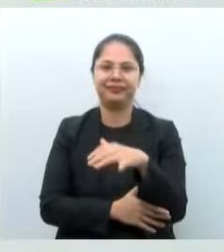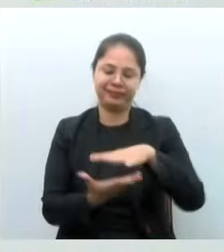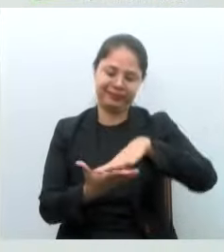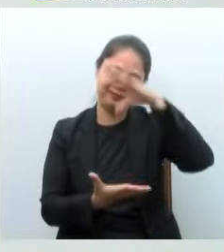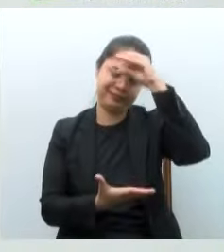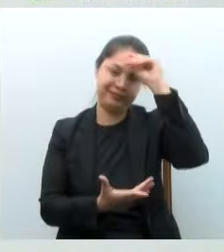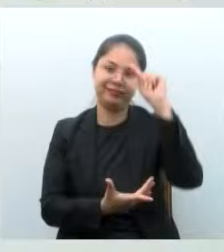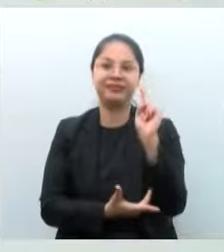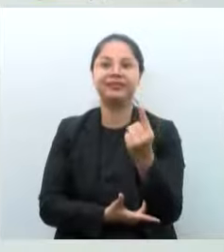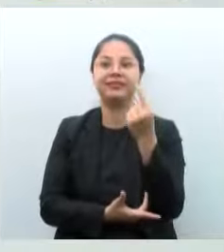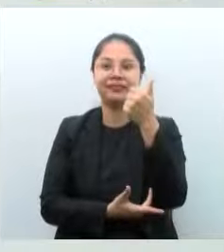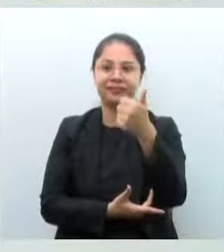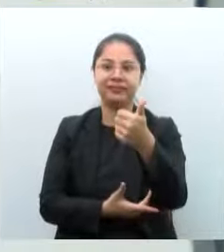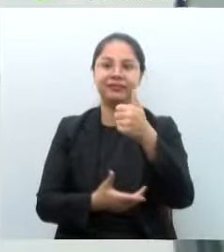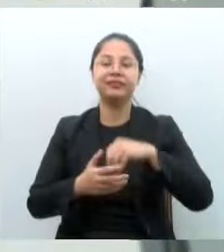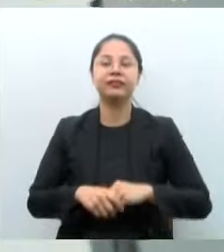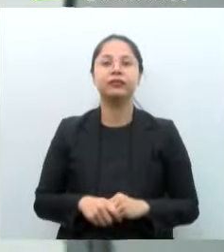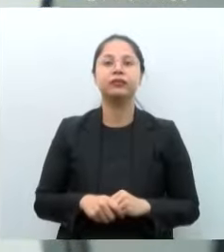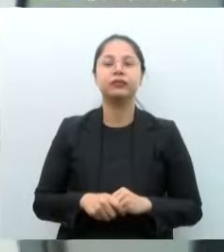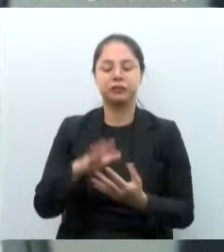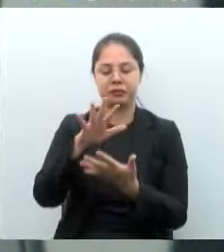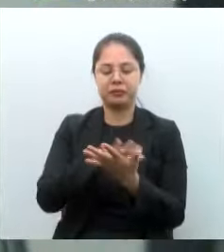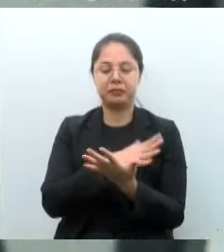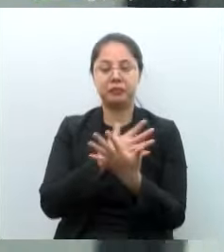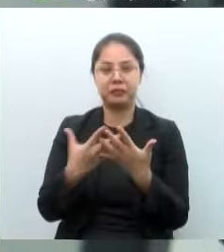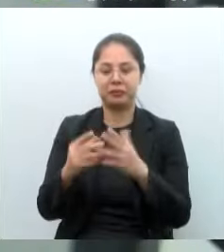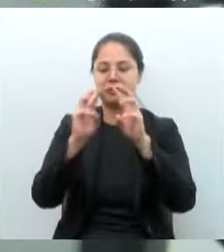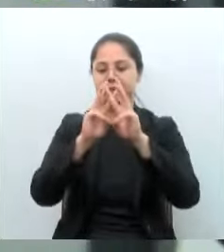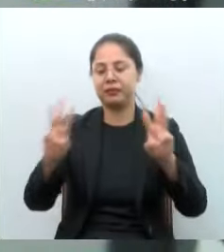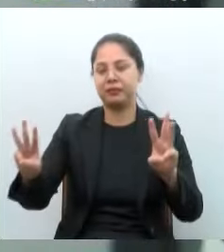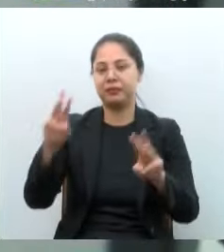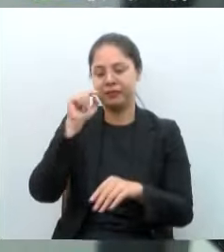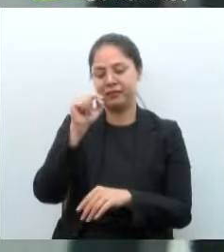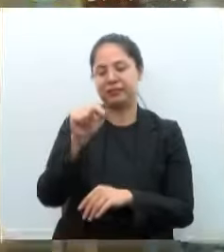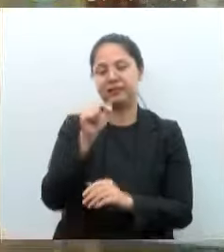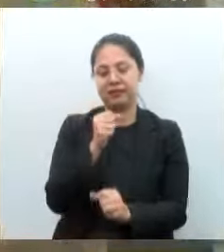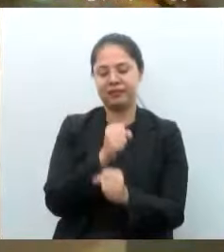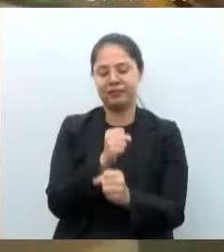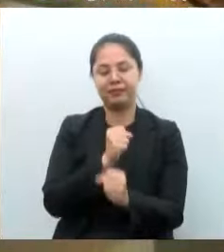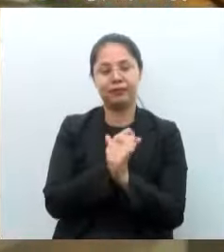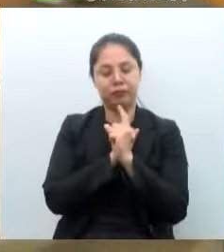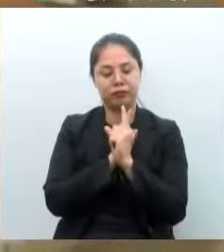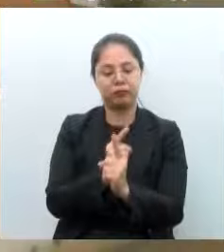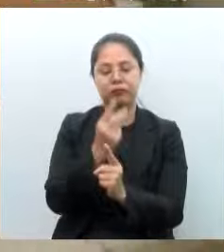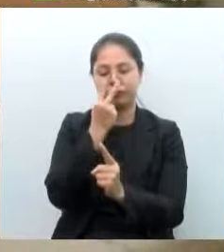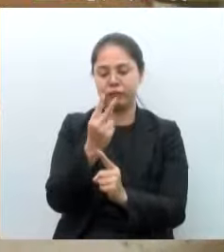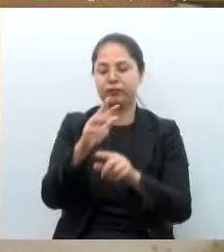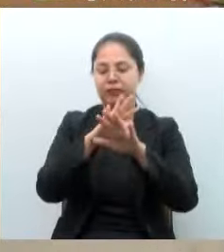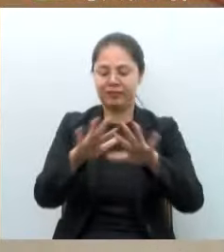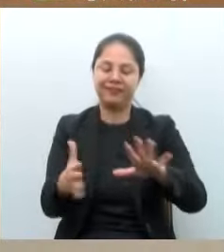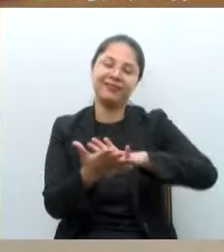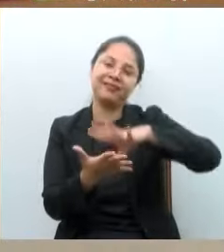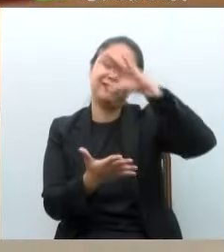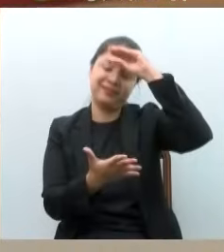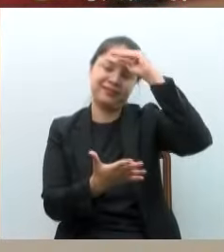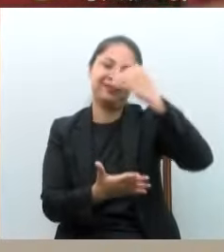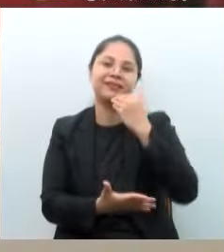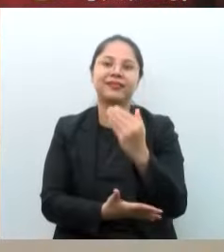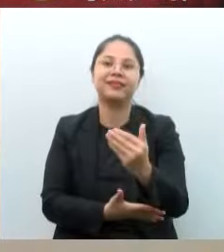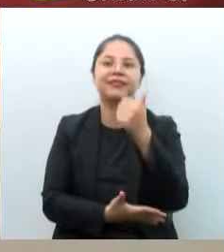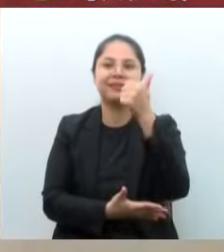ซ้ำได้นะคะก็ถือว่าตัวแพลตฟอร์มตัวนี้คุณครูสามารถที่จะติดตามความก้าวหน้าของนักเรียนได้ตลอดเวล